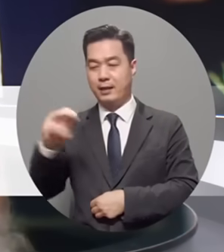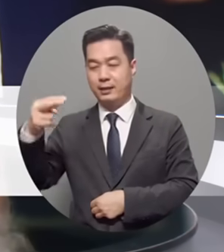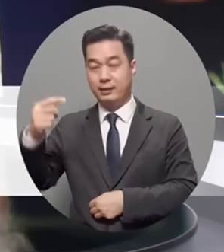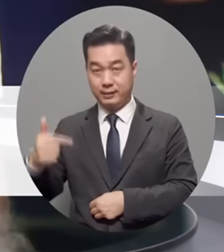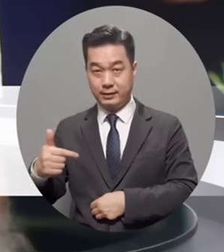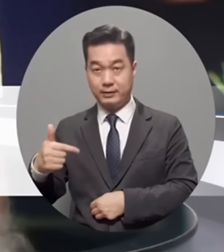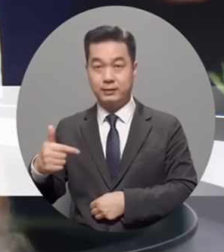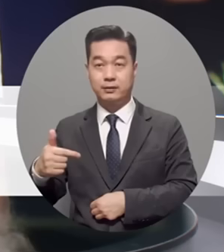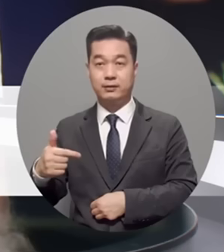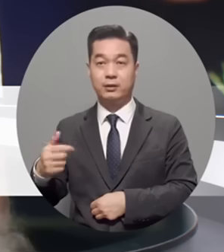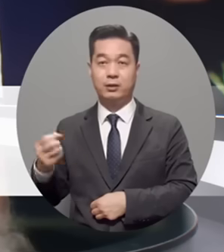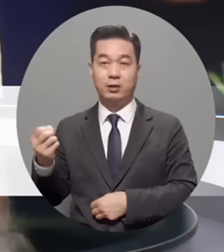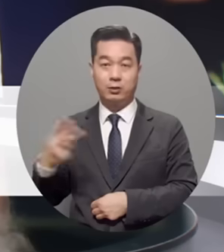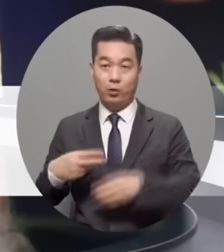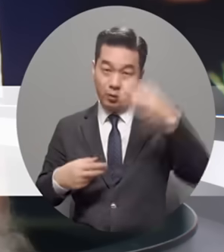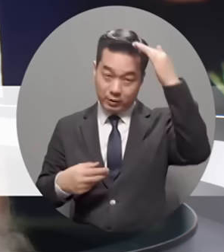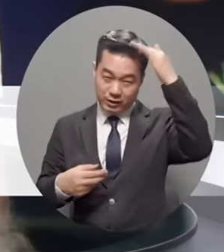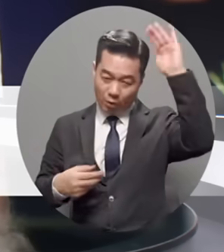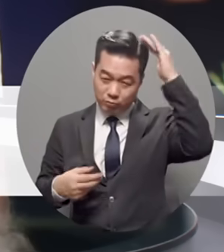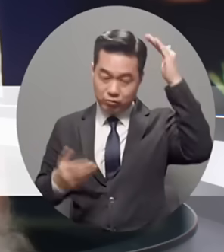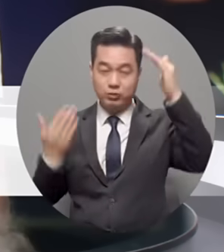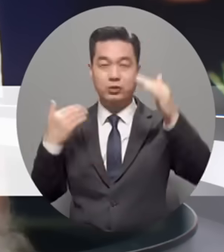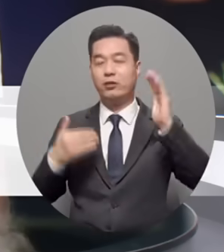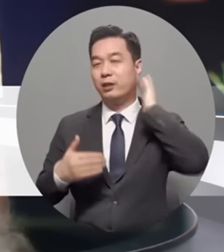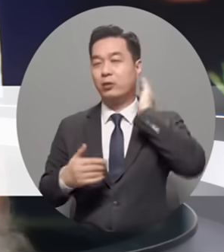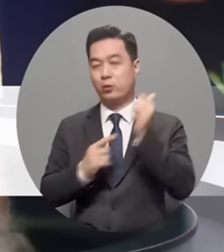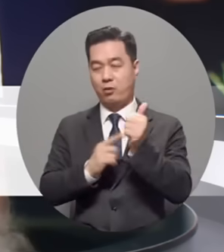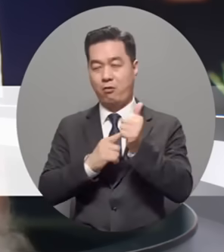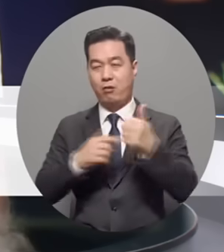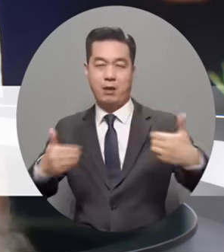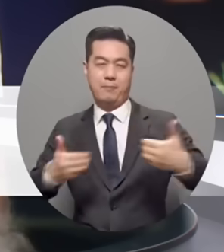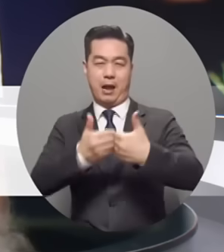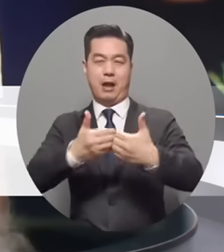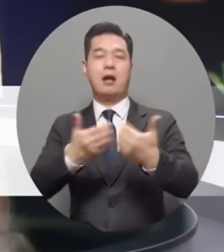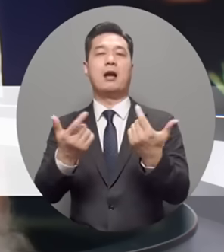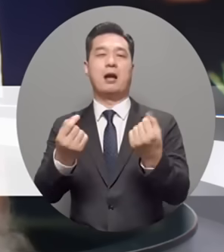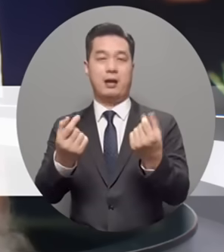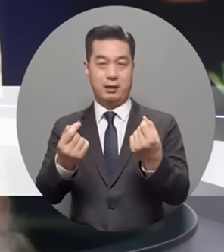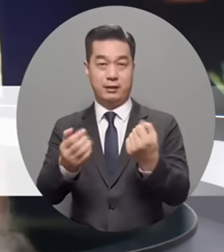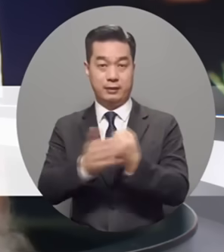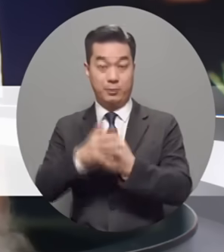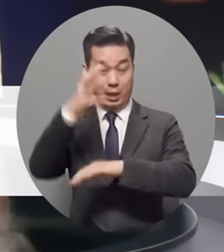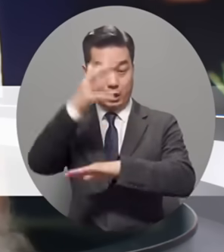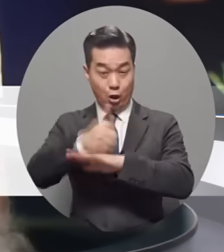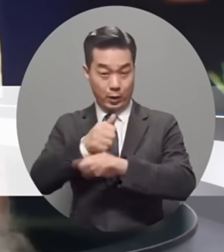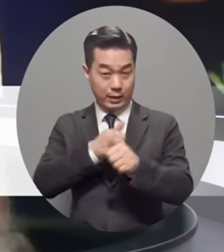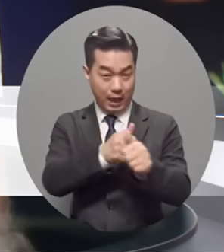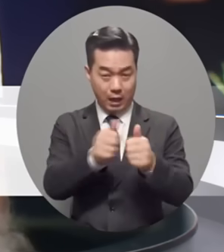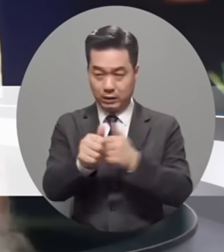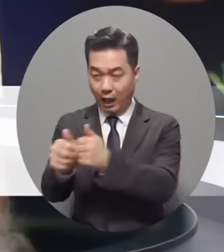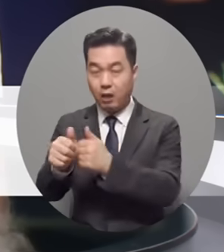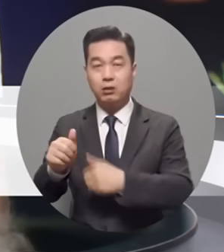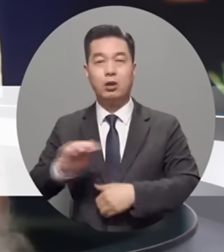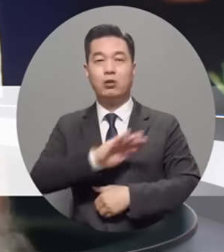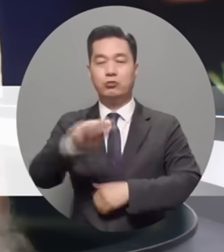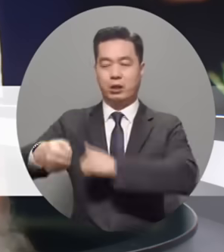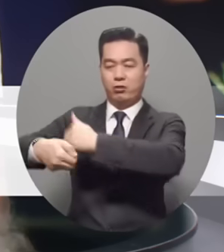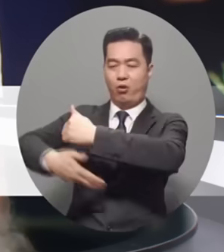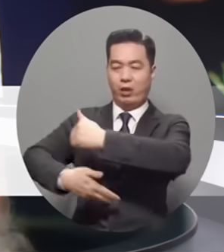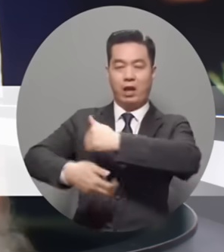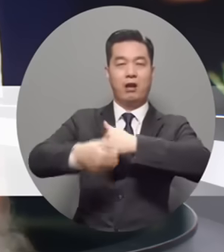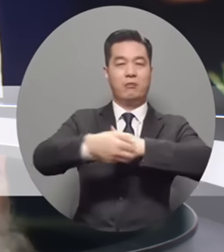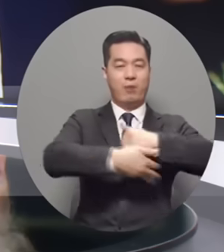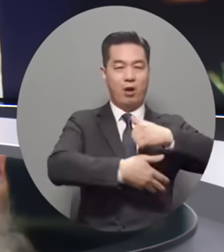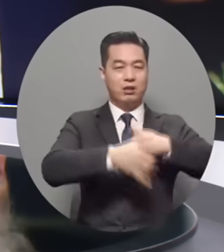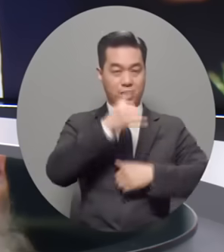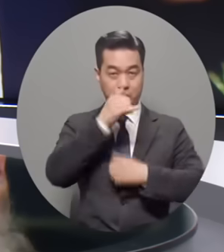전 대통령의 재대결 가능성이 높아지고 있습니다. 결과에 따라서 우리나라에도 영향이 클 수밖에 없는데요.